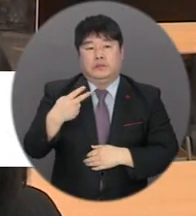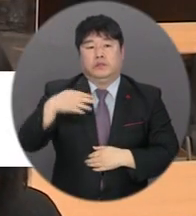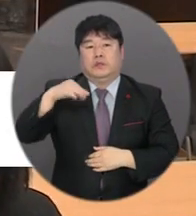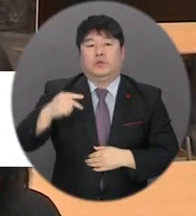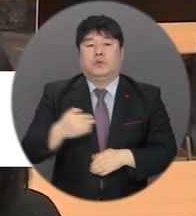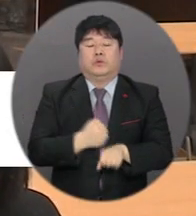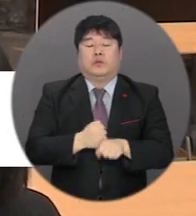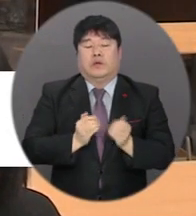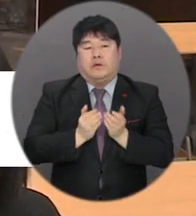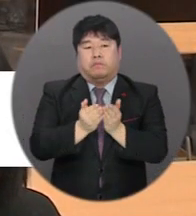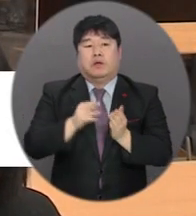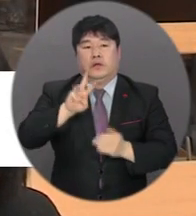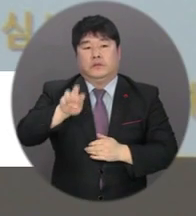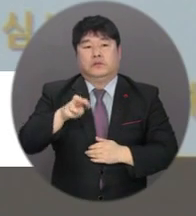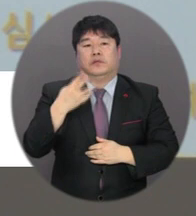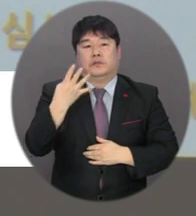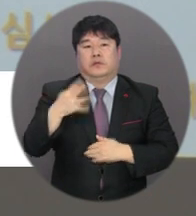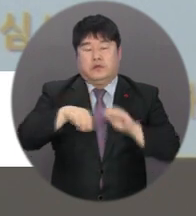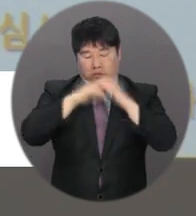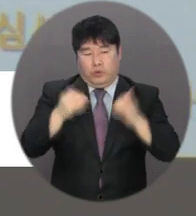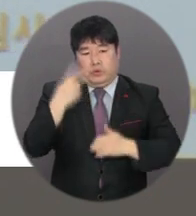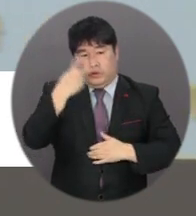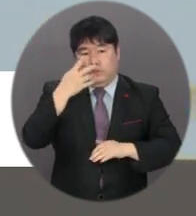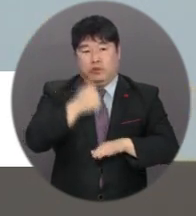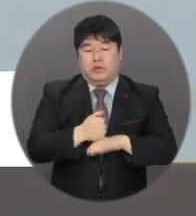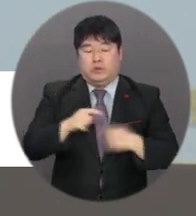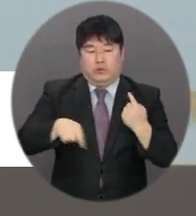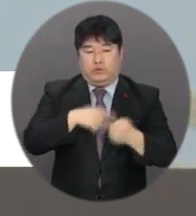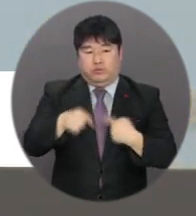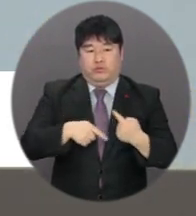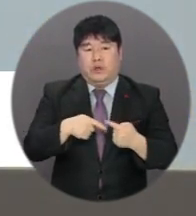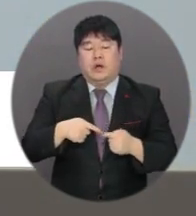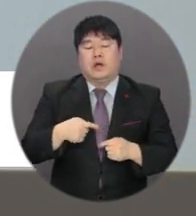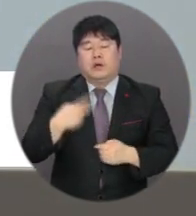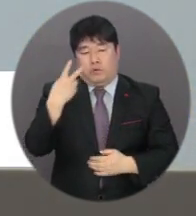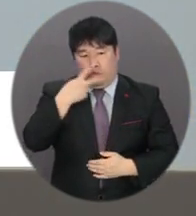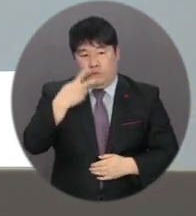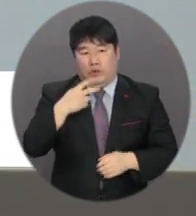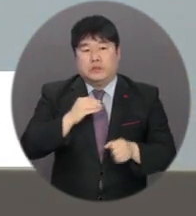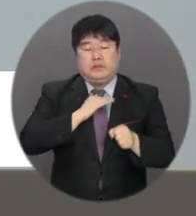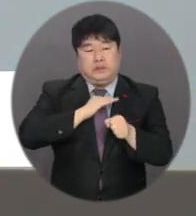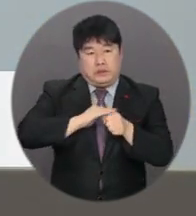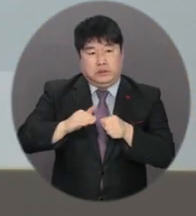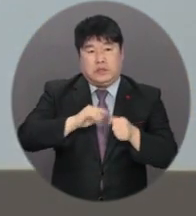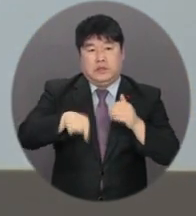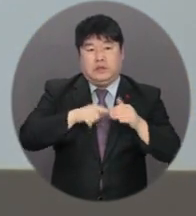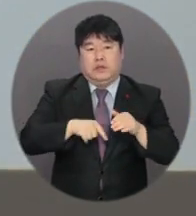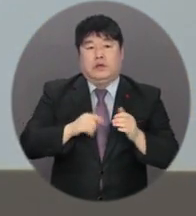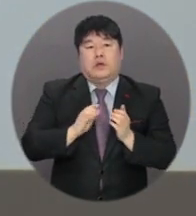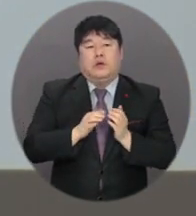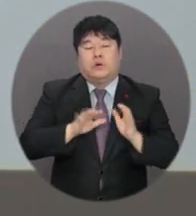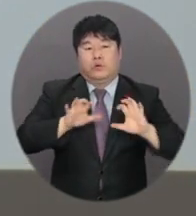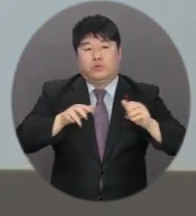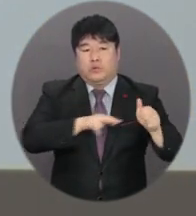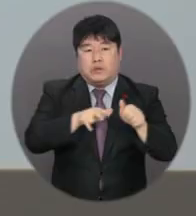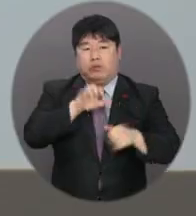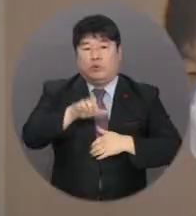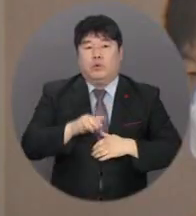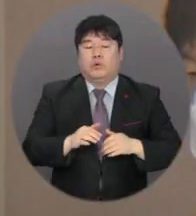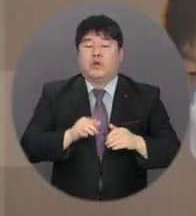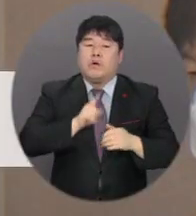선박 34척을 전수검사한 결과 운항관리 규정 안에 국정원 보고체계를 갖추고 있는 건 세월호가 유일하다고